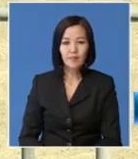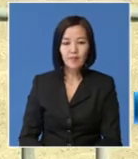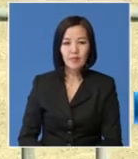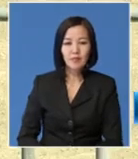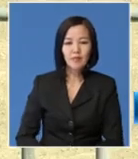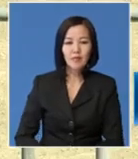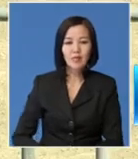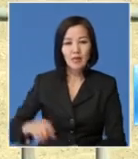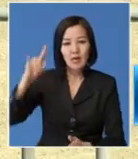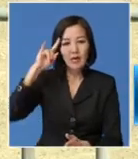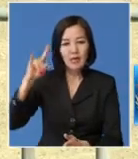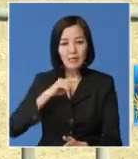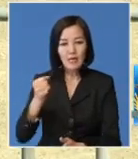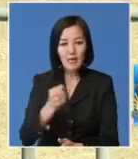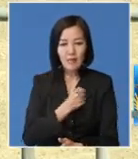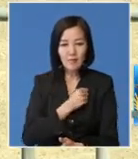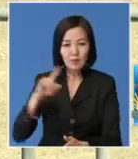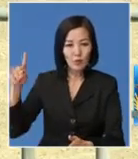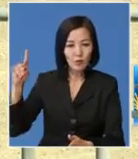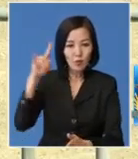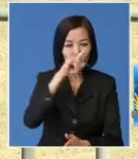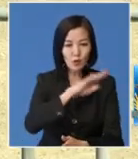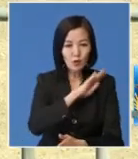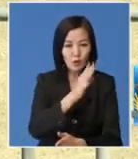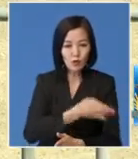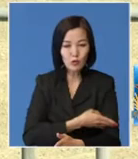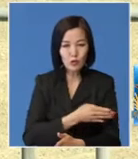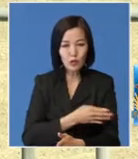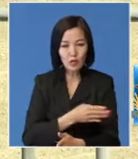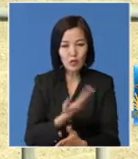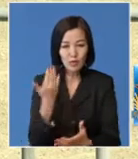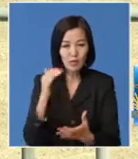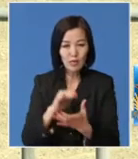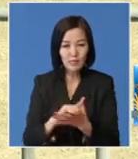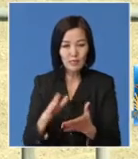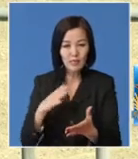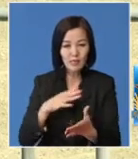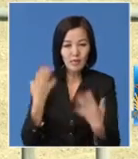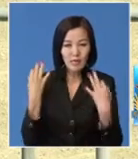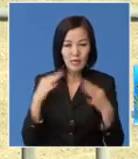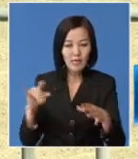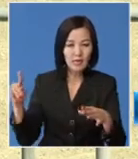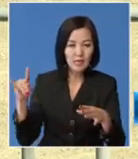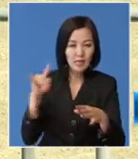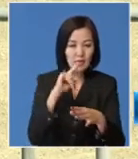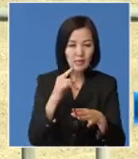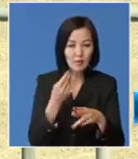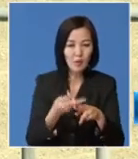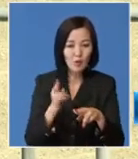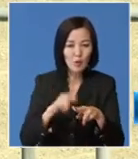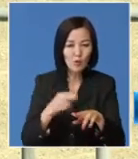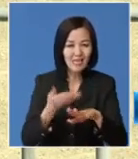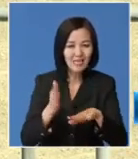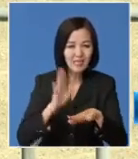Қазақ армиясының көктегі күшіде сыналды. Ұшқыш мергендеріміз Мәтібұлақ аспанында еркін қалықтап, өте күрделі